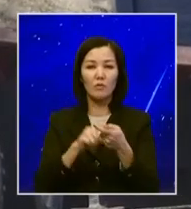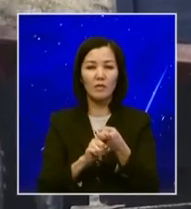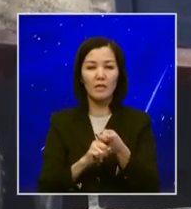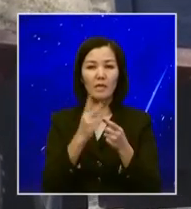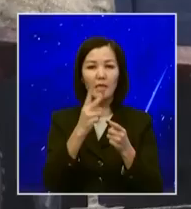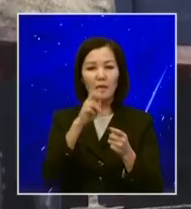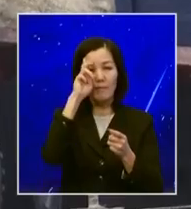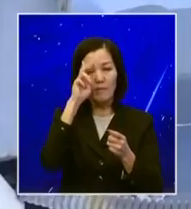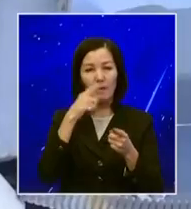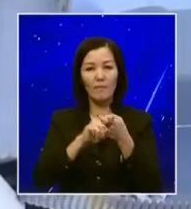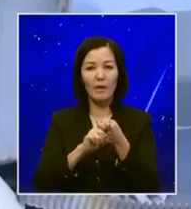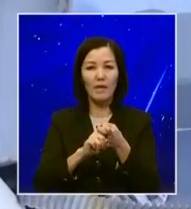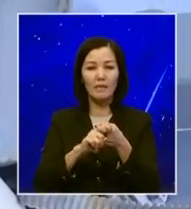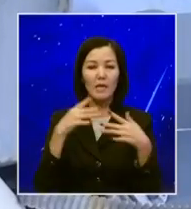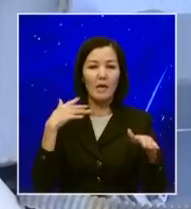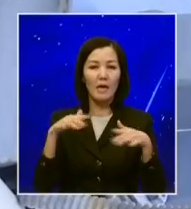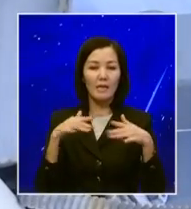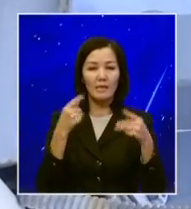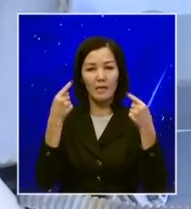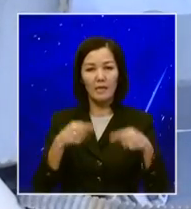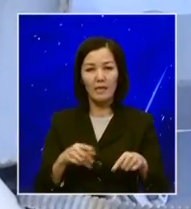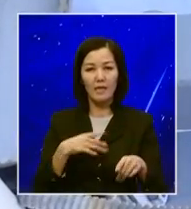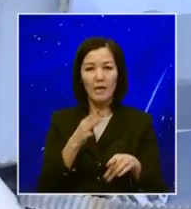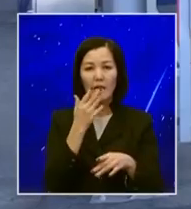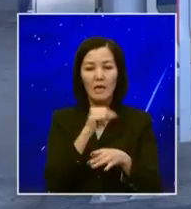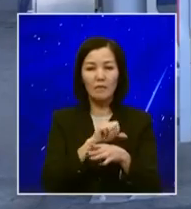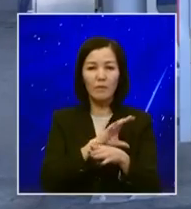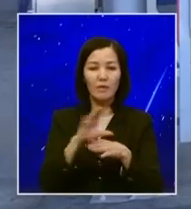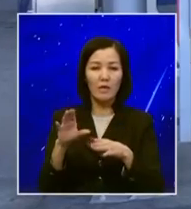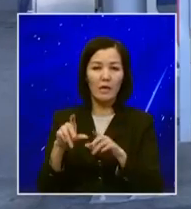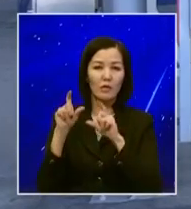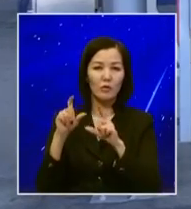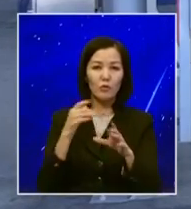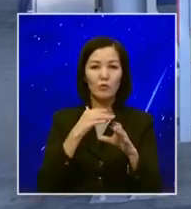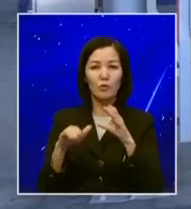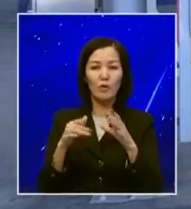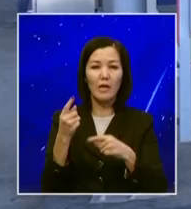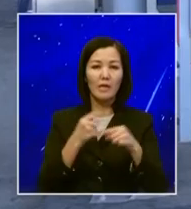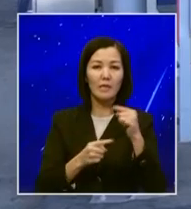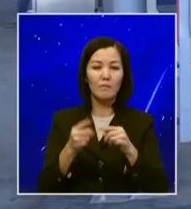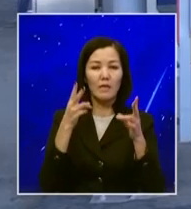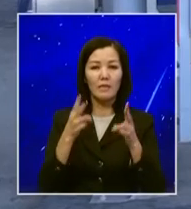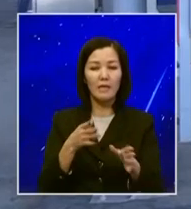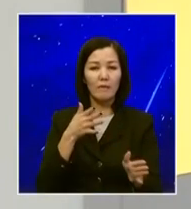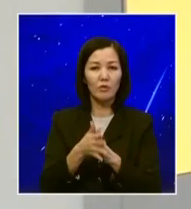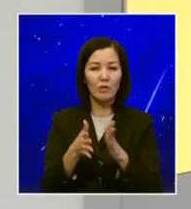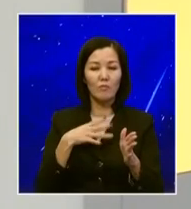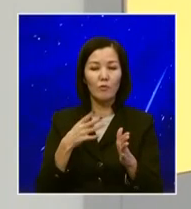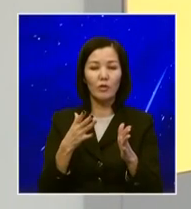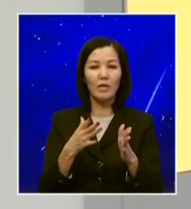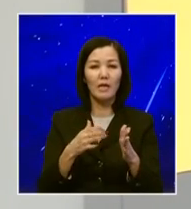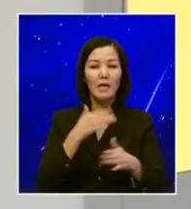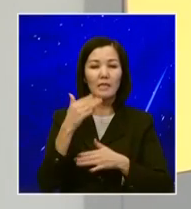екі ел арасында байланыс баяулады. Бұдан экспортқа жүк көлігін жөнелтетін кәсіпкерлер зардап шегіп отыр. Қазақстан Республикасы сыртқы